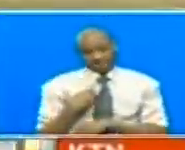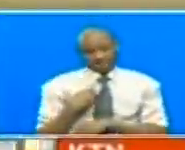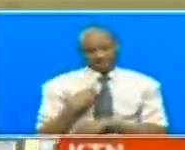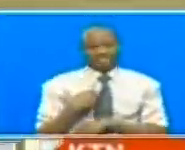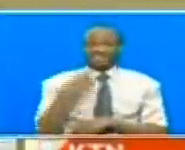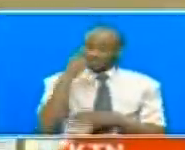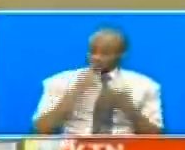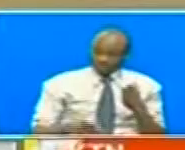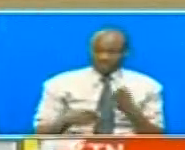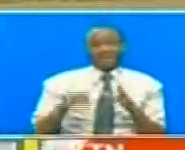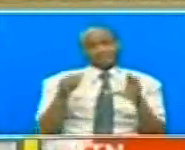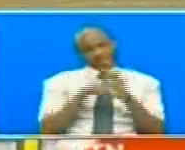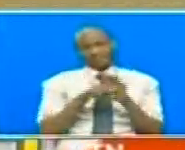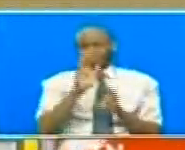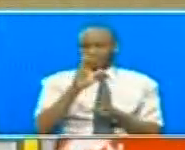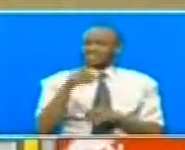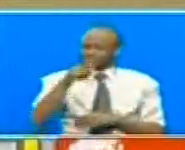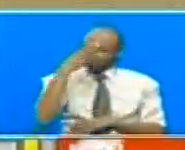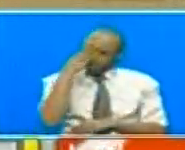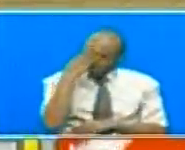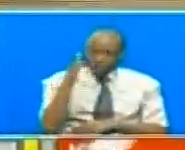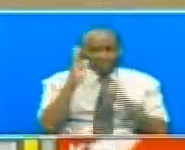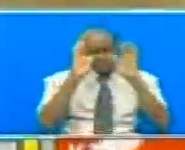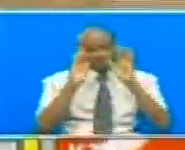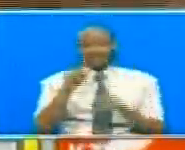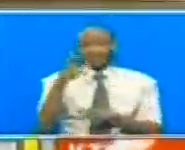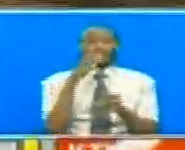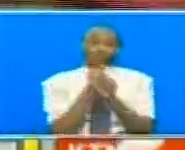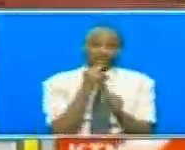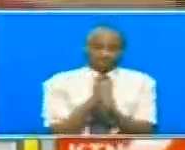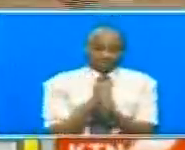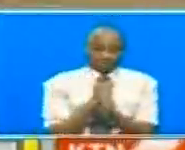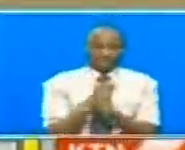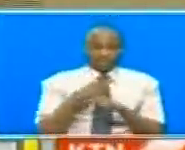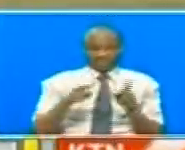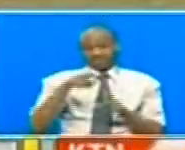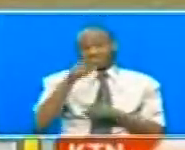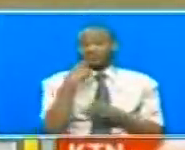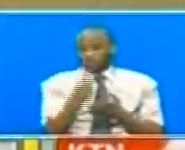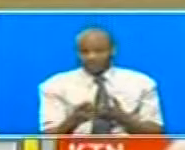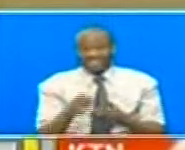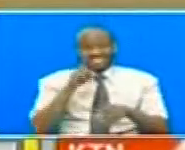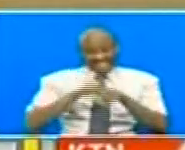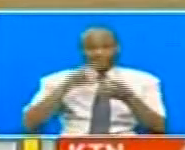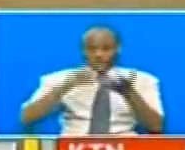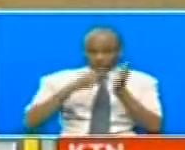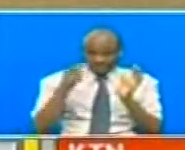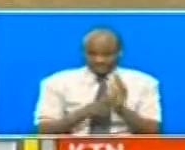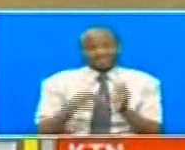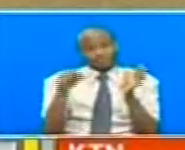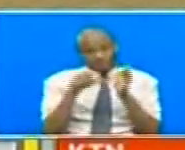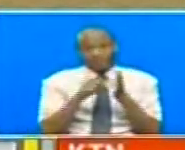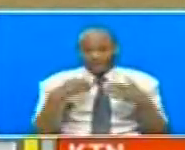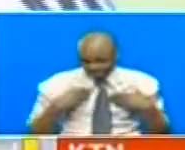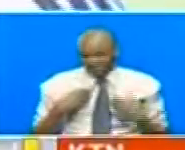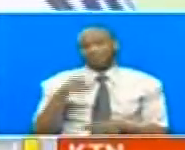Kulingana nao, wachezaji wa humu nchini hawafahamu umuhimu wa shirika hilo. Japo hugutuka pindi tu kandarasi zao zinapokumbwa na